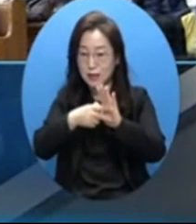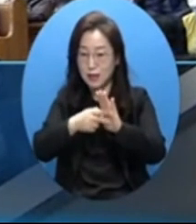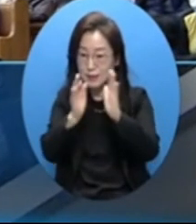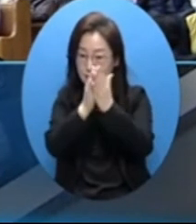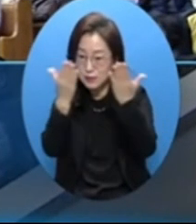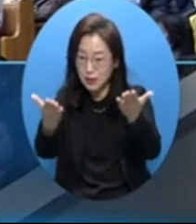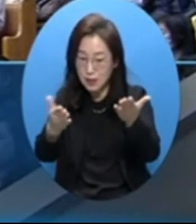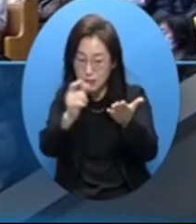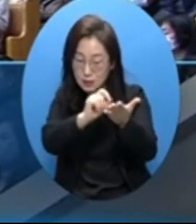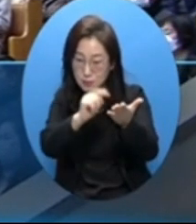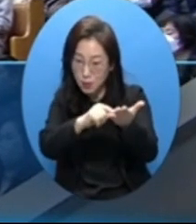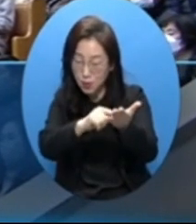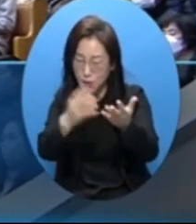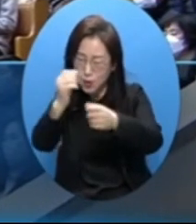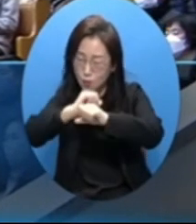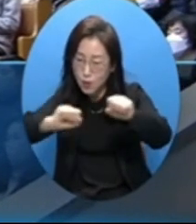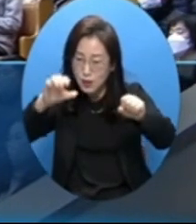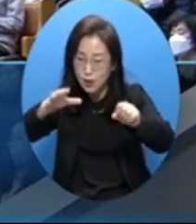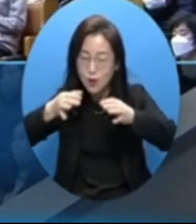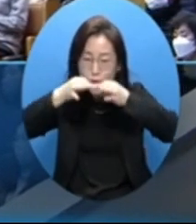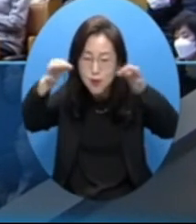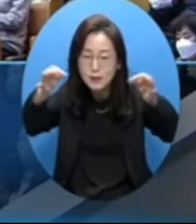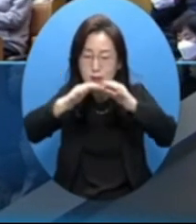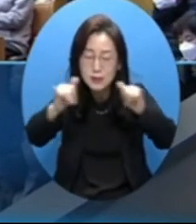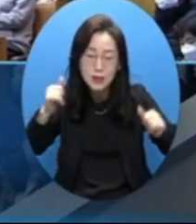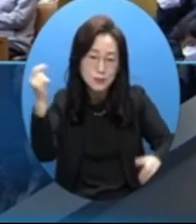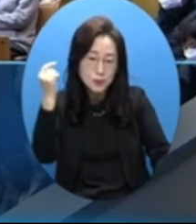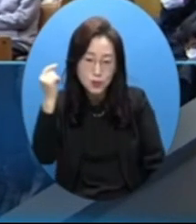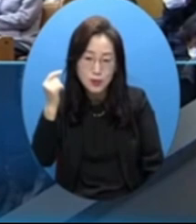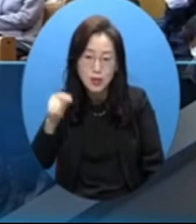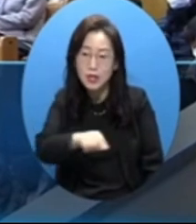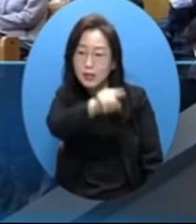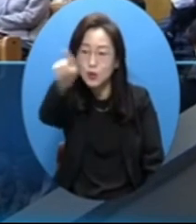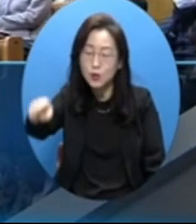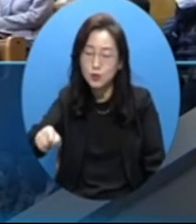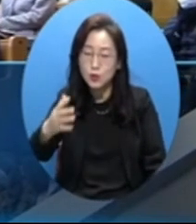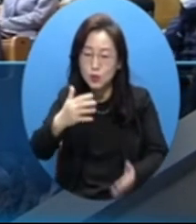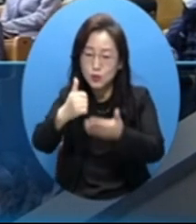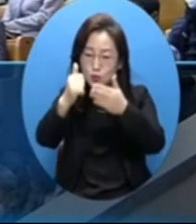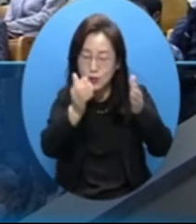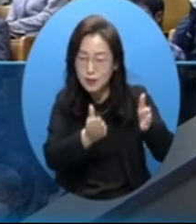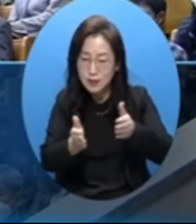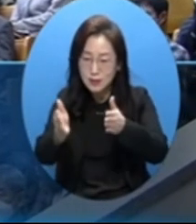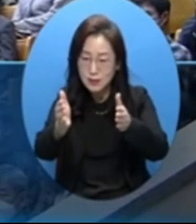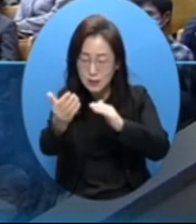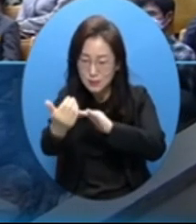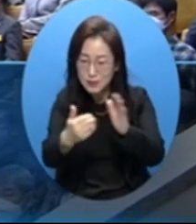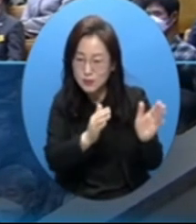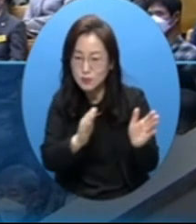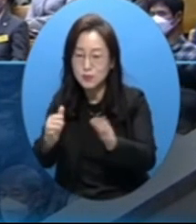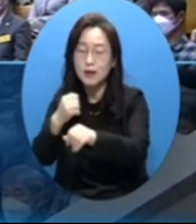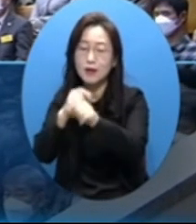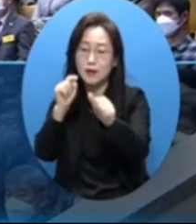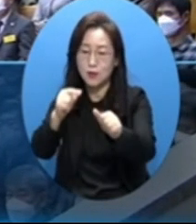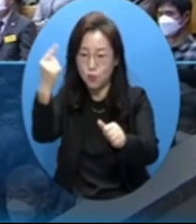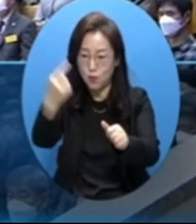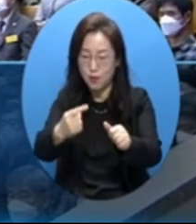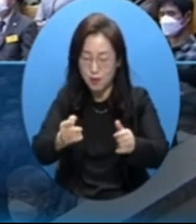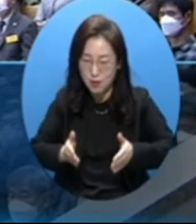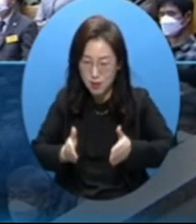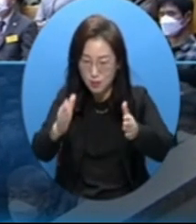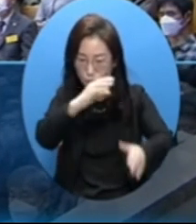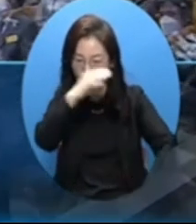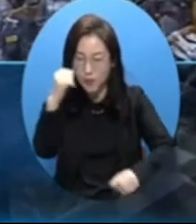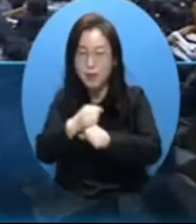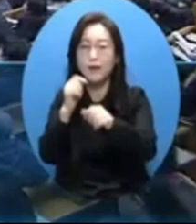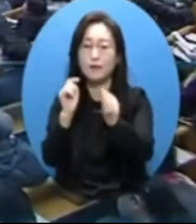책에 쓴박 광야에서 외친사에 저의 소리가 있어 이르되 너희는 주의 길을 준비하라 그의 오실 길을 곧게 하라